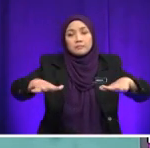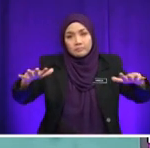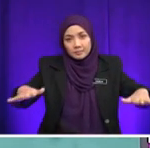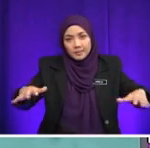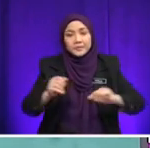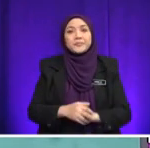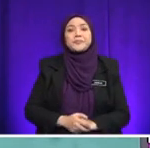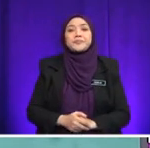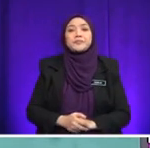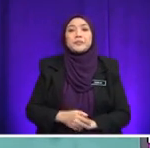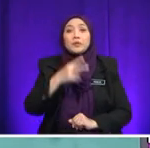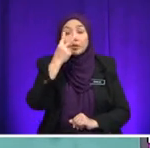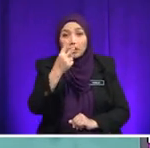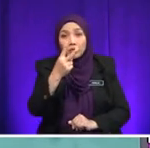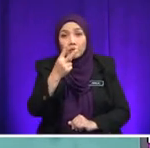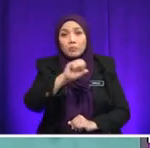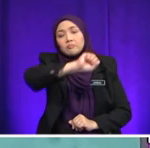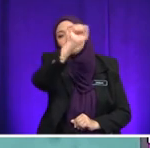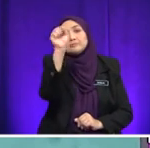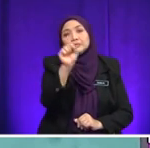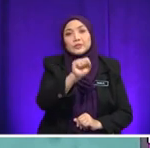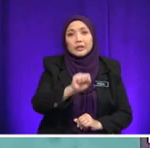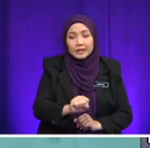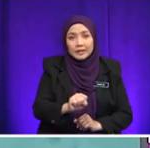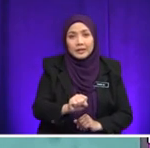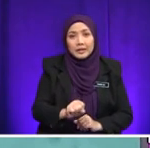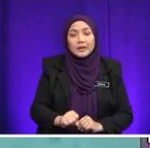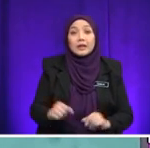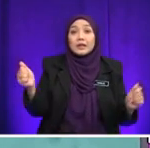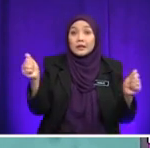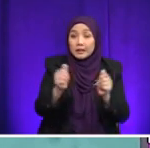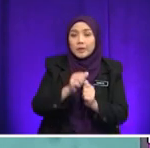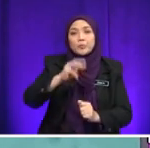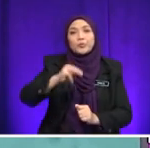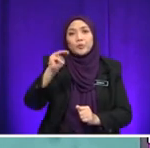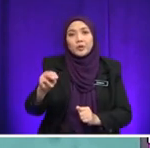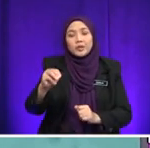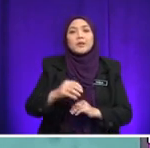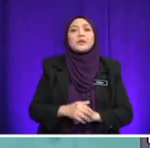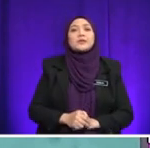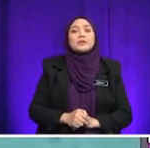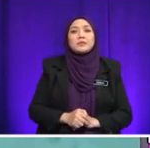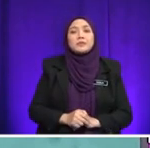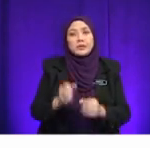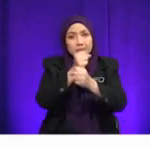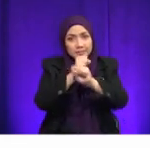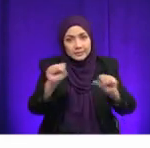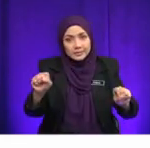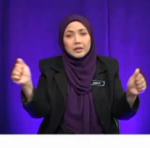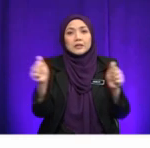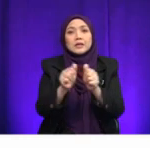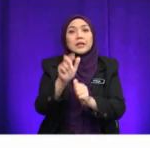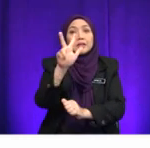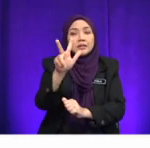kepada soal jawab dengan murid-murid di atas kalian Oke jadi Cikgu minta murid-murid pakai bersedia dengan tiga soal dan